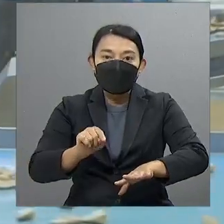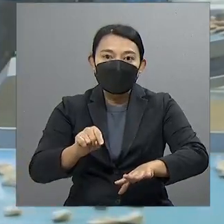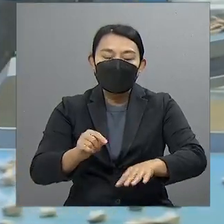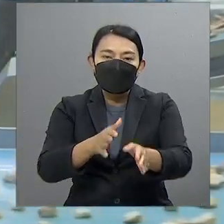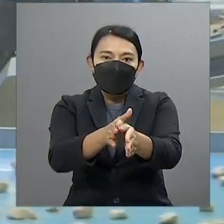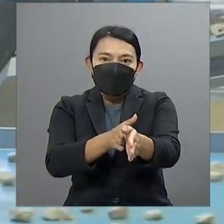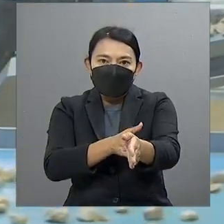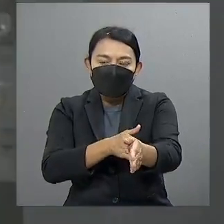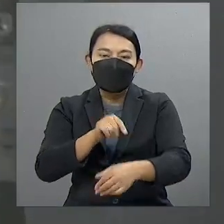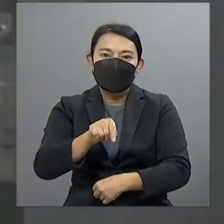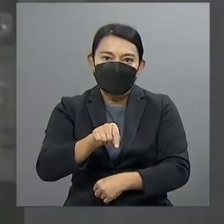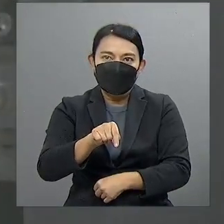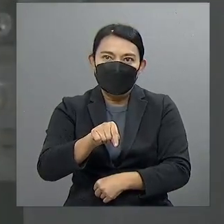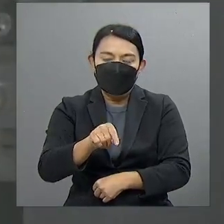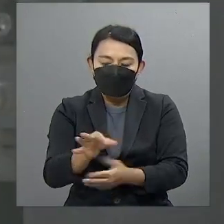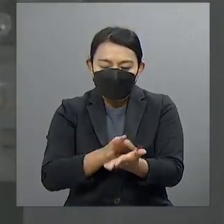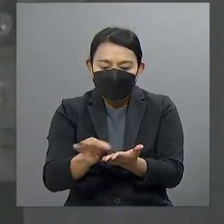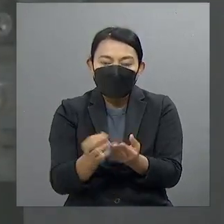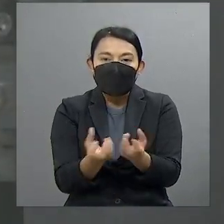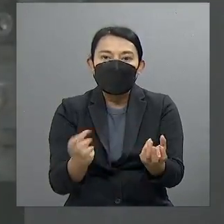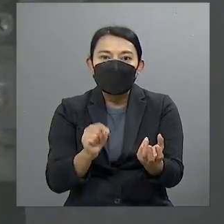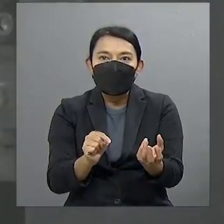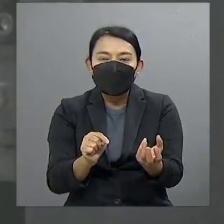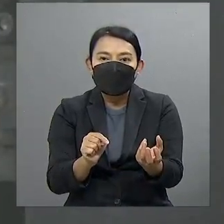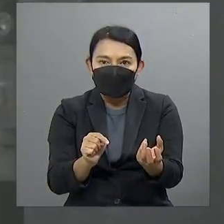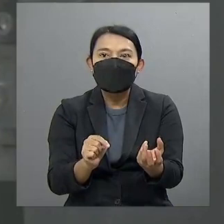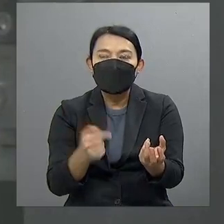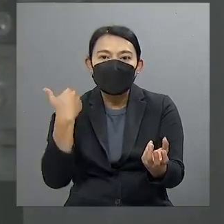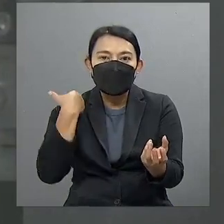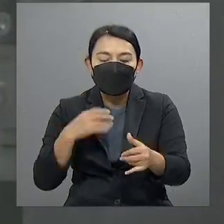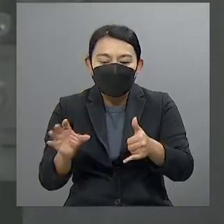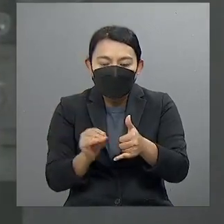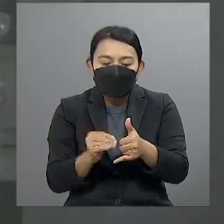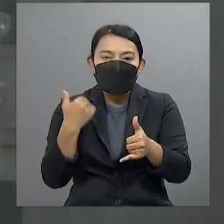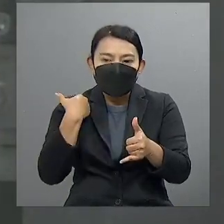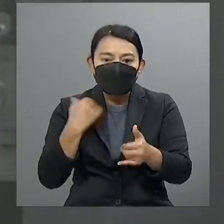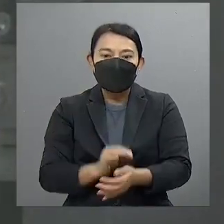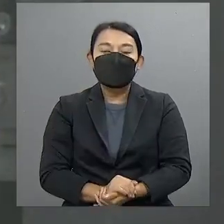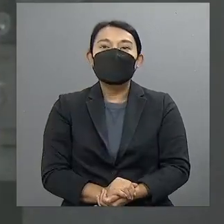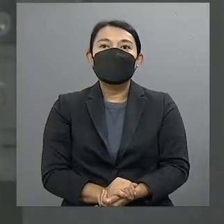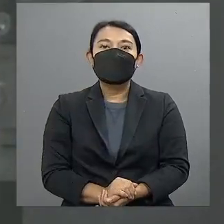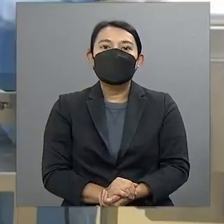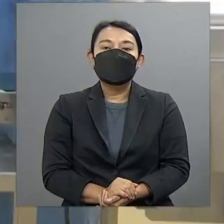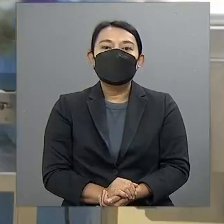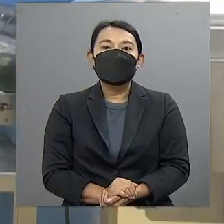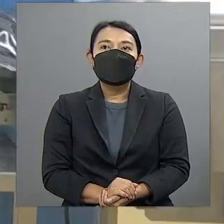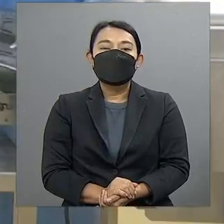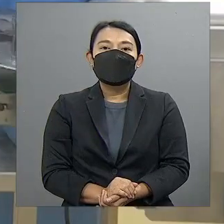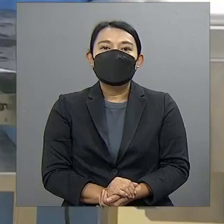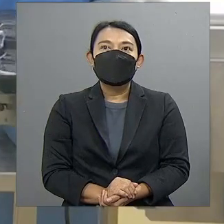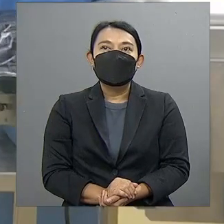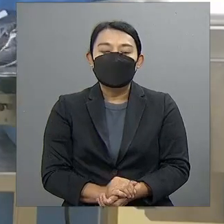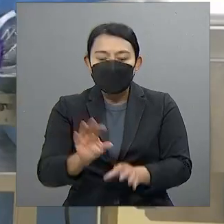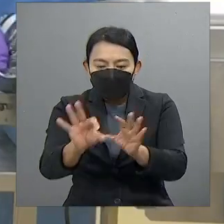ผู้บริโภคที่ซื้อสินค้ามาแล้วก็รับสินค้าว่ามีการติดเชื้อมาอันนี้เป็นไปได้น้อยมากเลยครับก็เวลาที่เราจะเลือกซื้อสินค้านะครับเรา